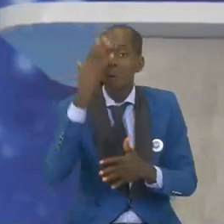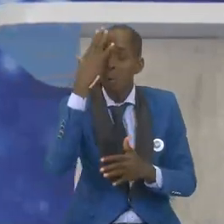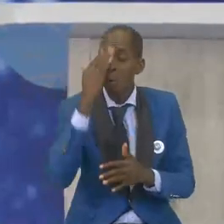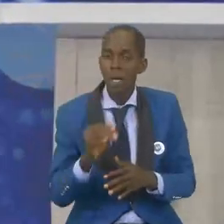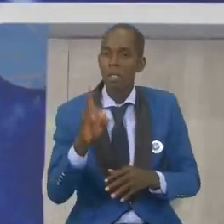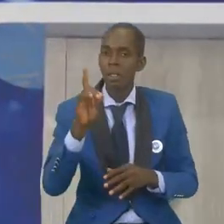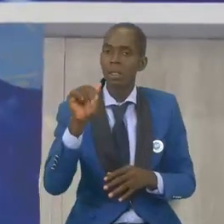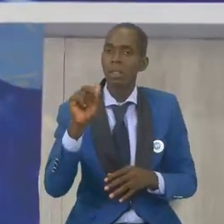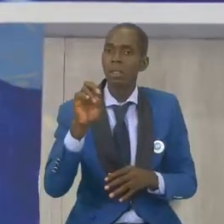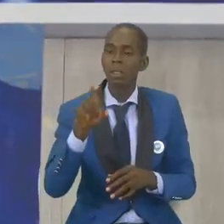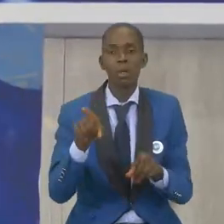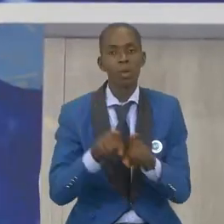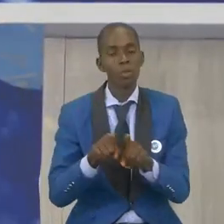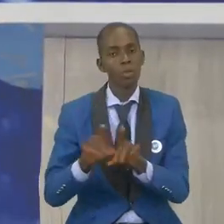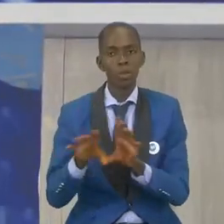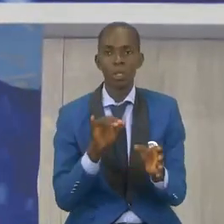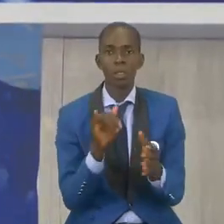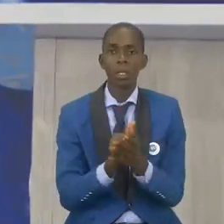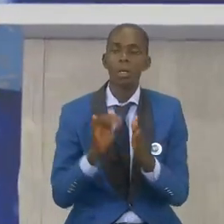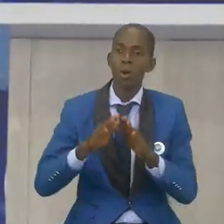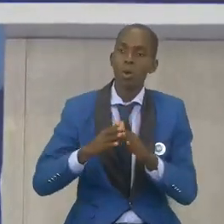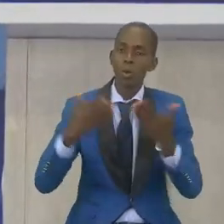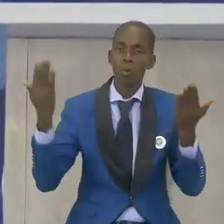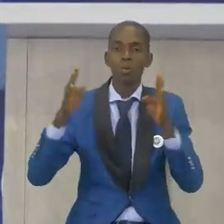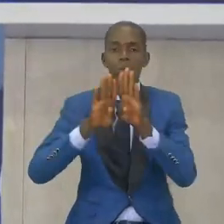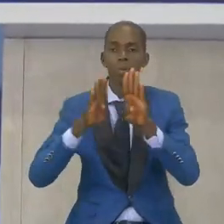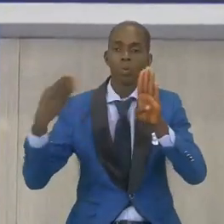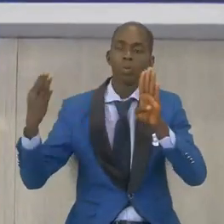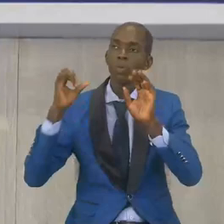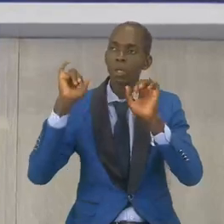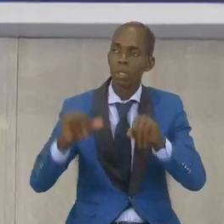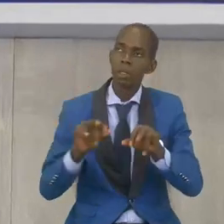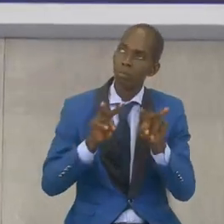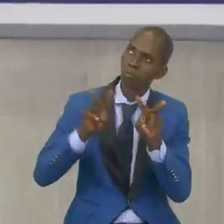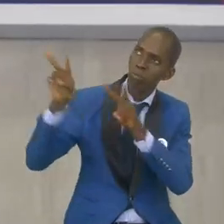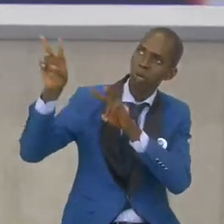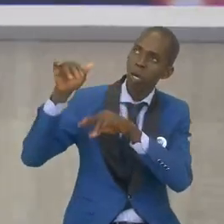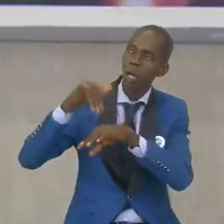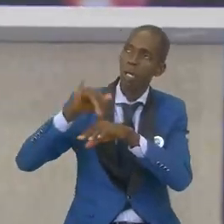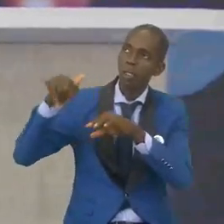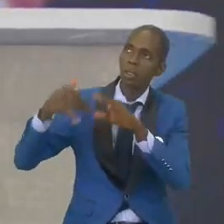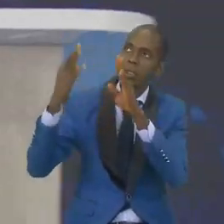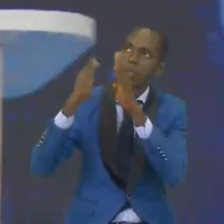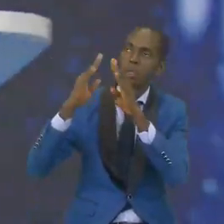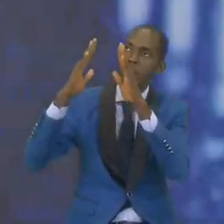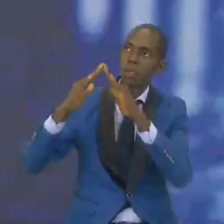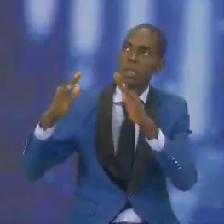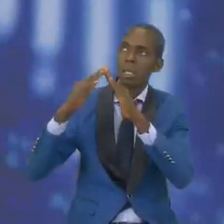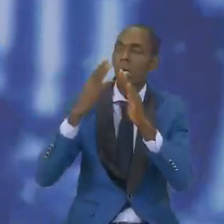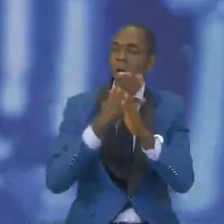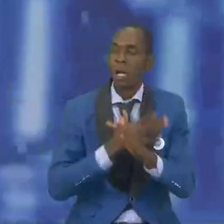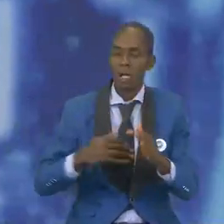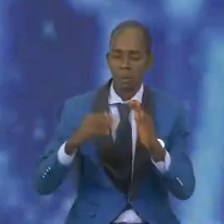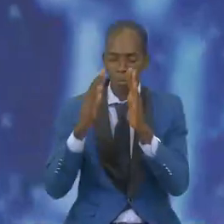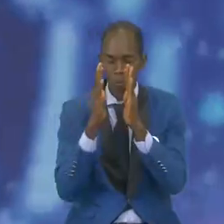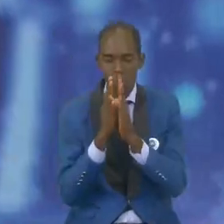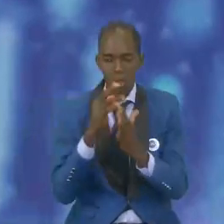Dieu exauce la prière. C'est pourquoi il a ouvert sa fenêtre afin qu'il fasse